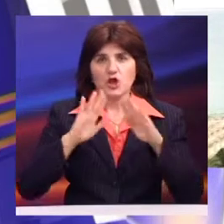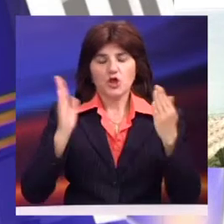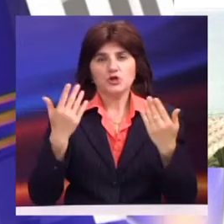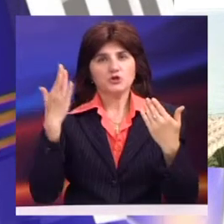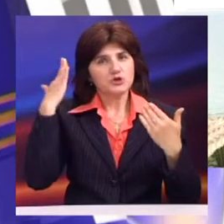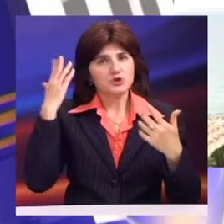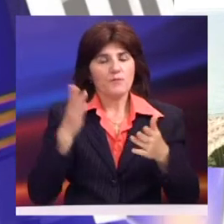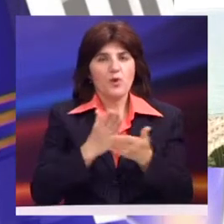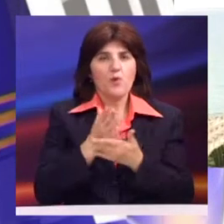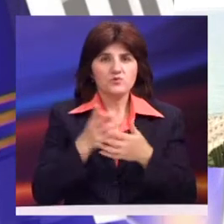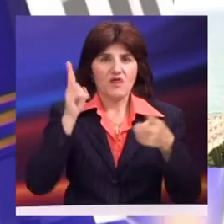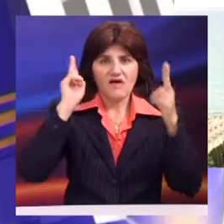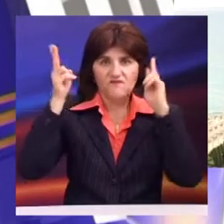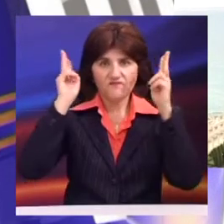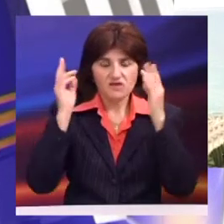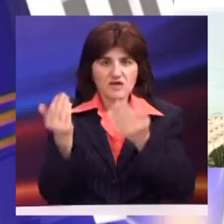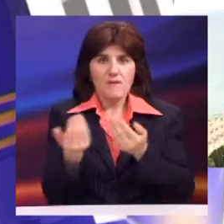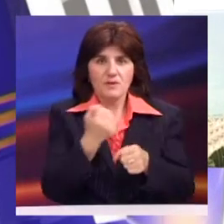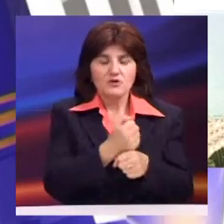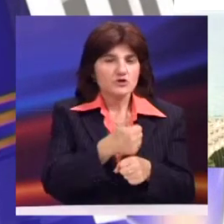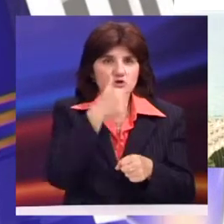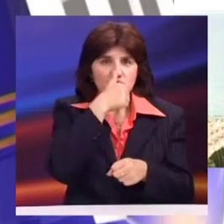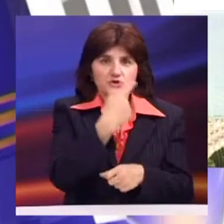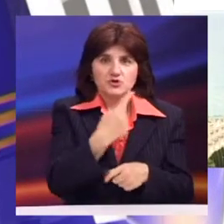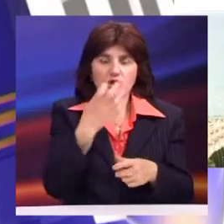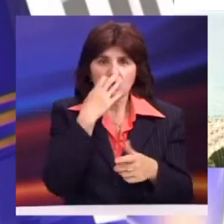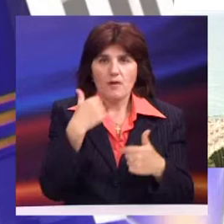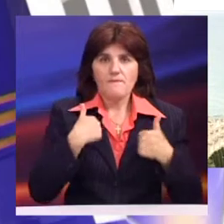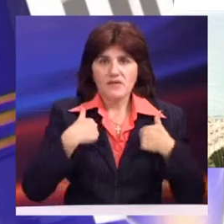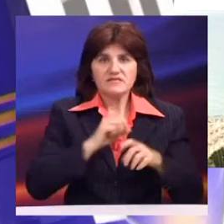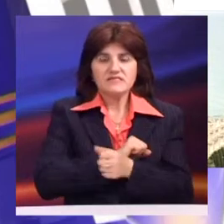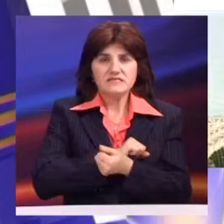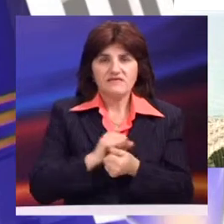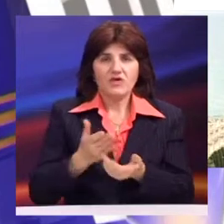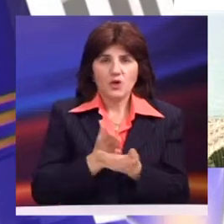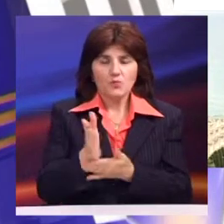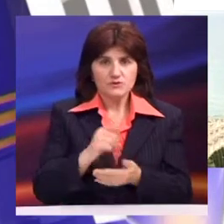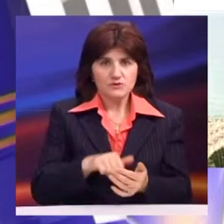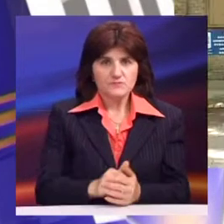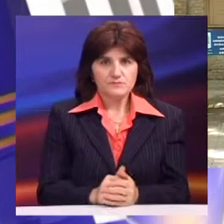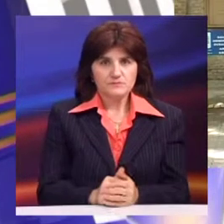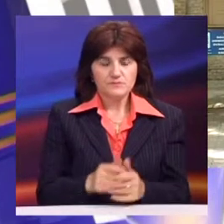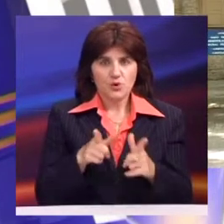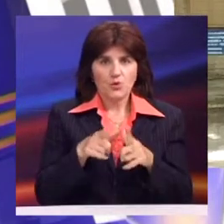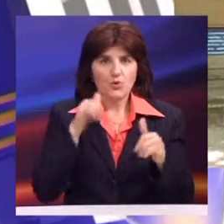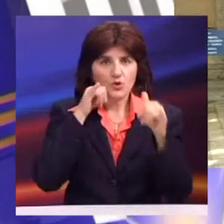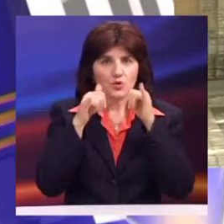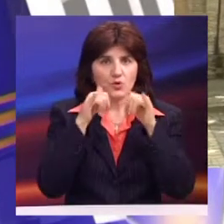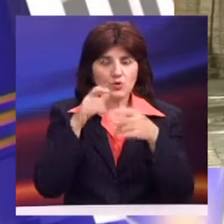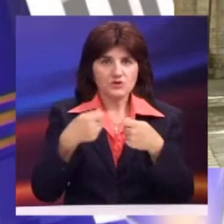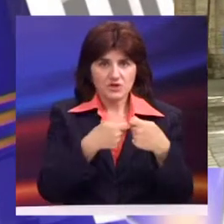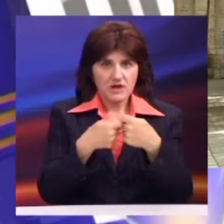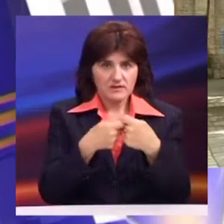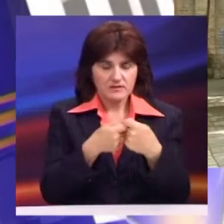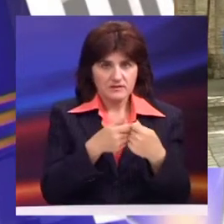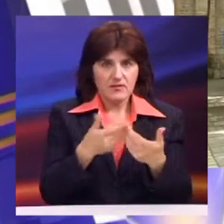u sobi, usluge frizera, babysitter. Šta god gosti požele, mi se trudimo da im to ispunimo. U turističkoj